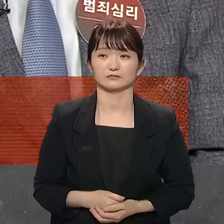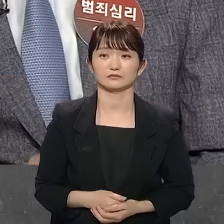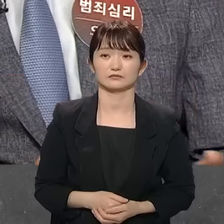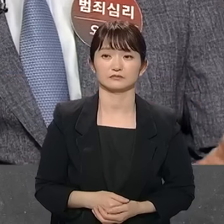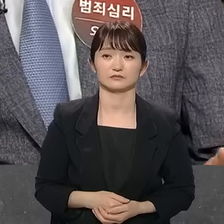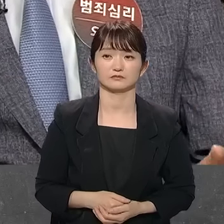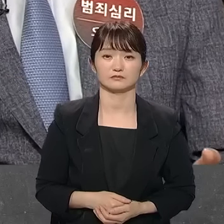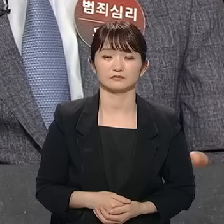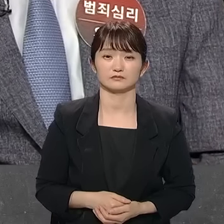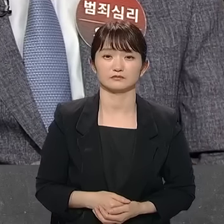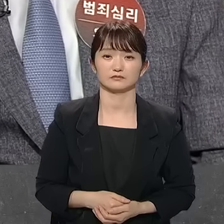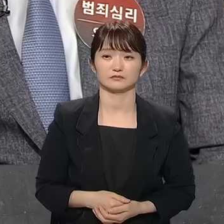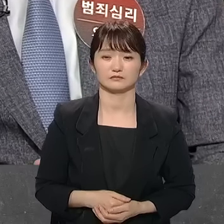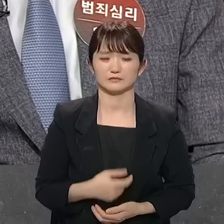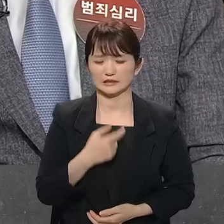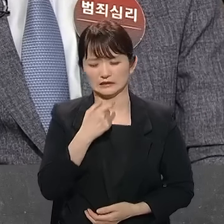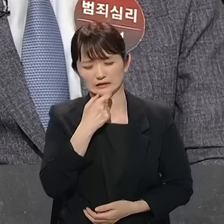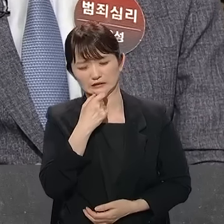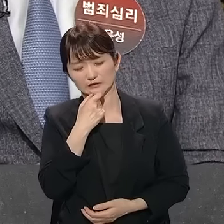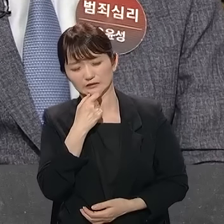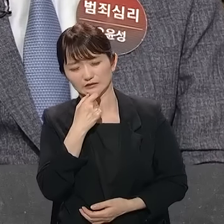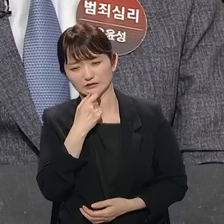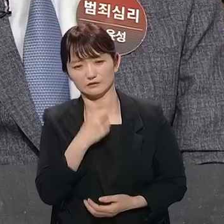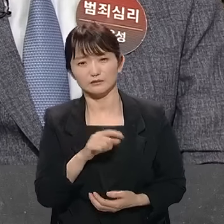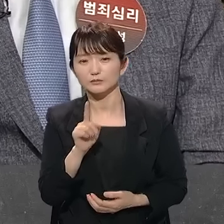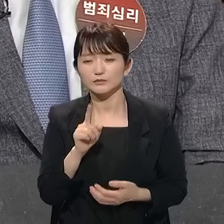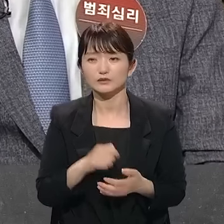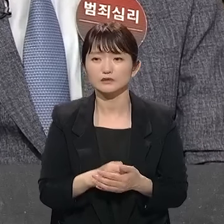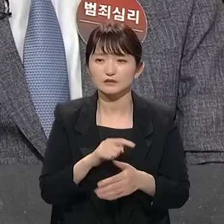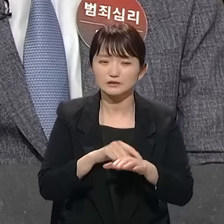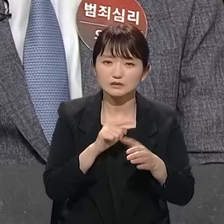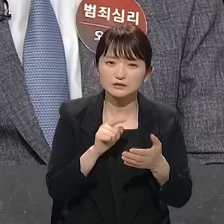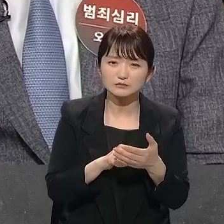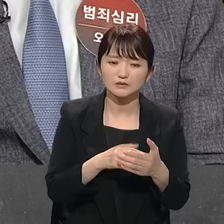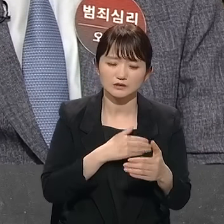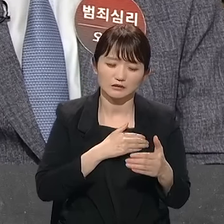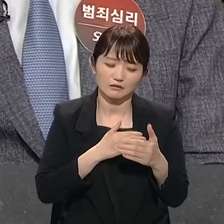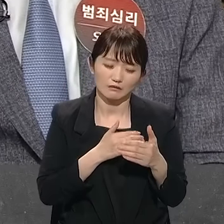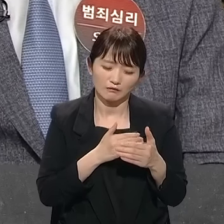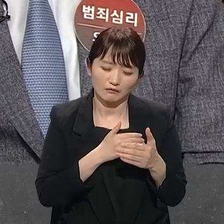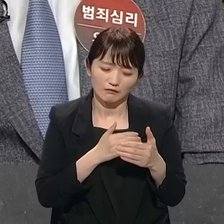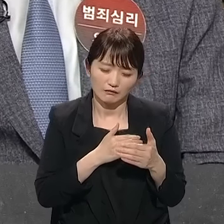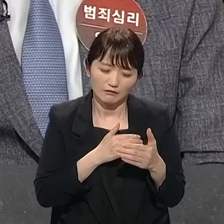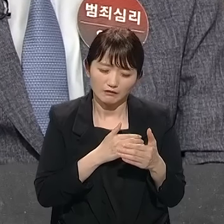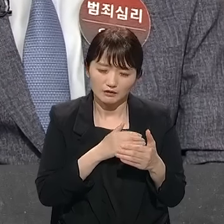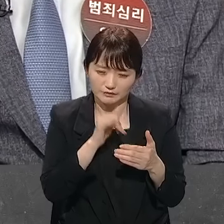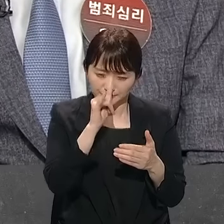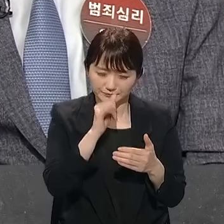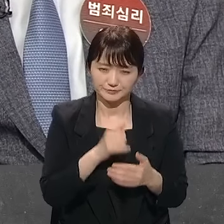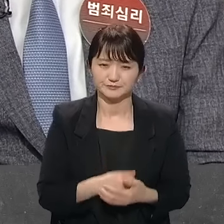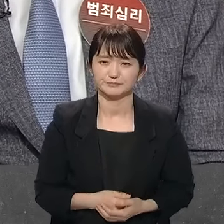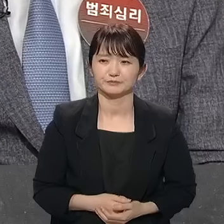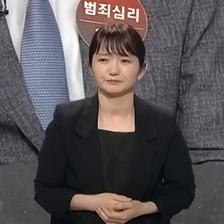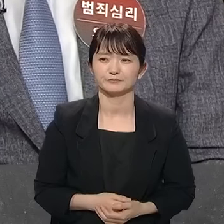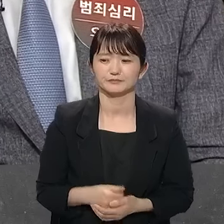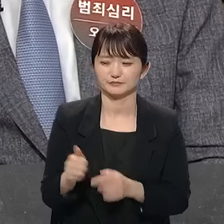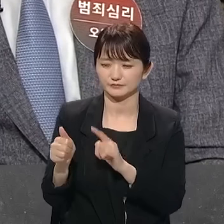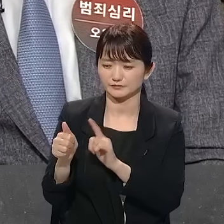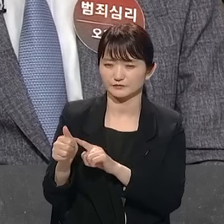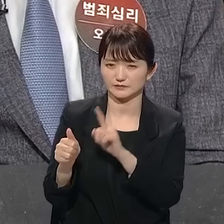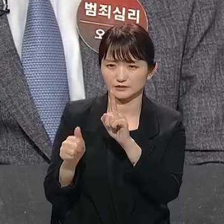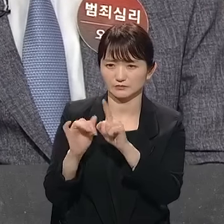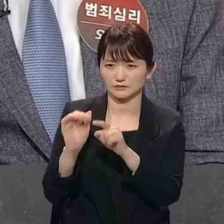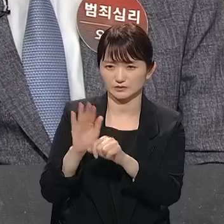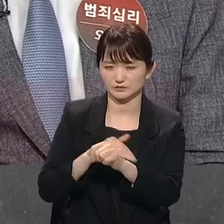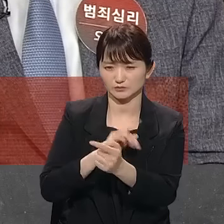그 기피증 같은 것이 있어가지고 이 어떤 심적인 그런 어떤 불안감이 아주 있다라고 하는데 남자 하나 잘못 만나서